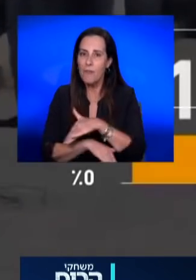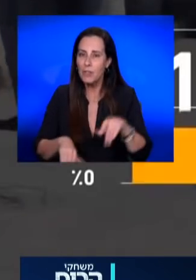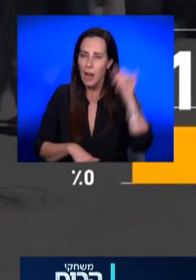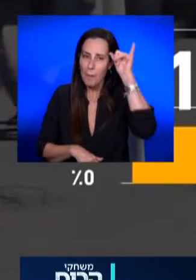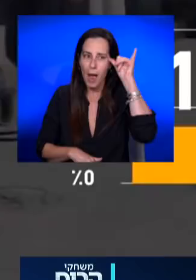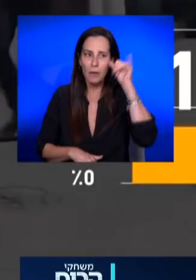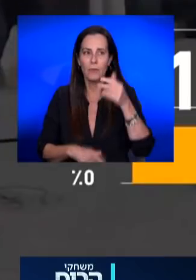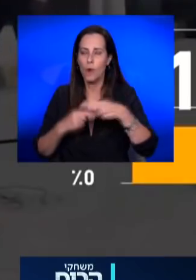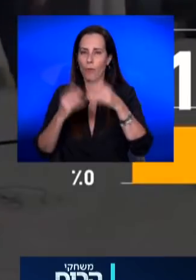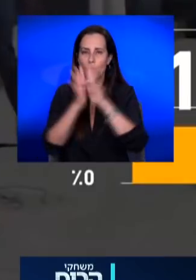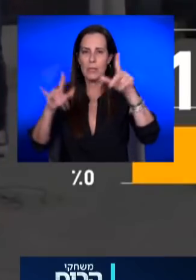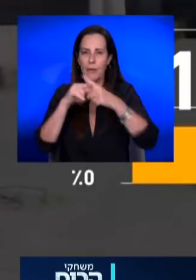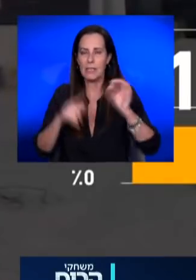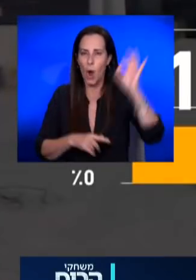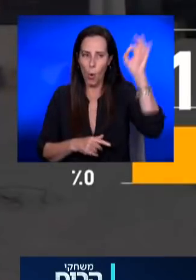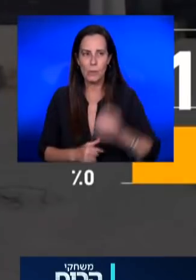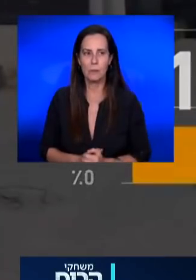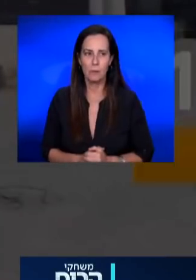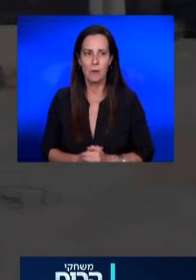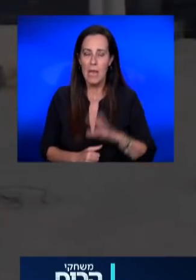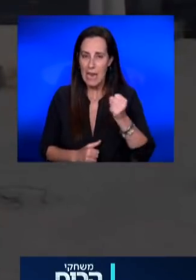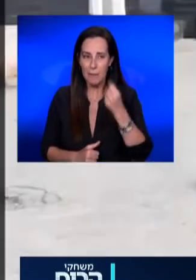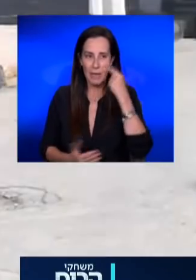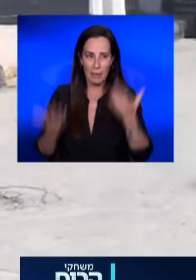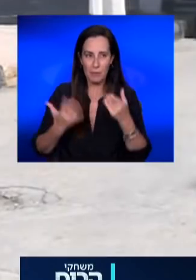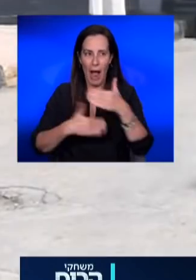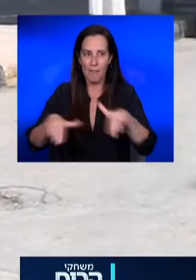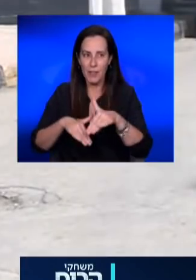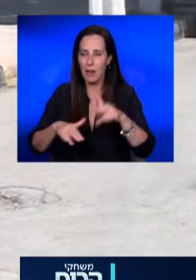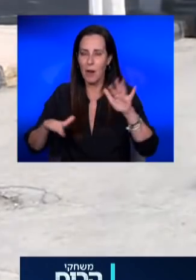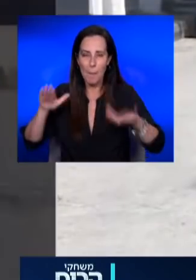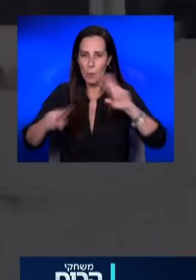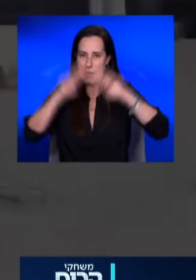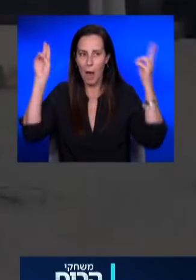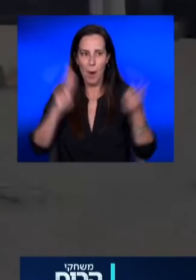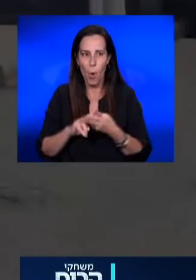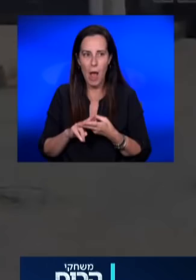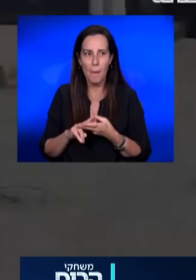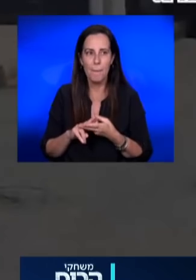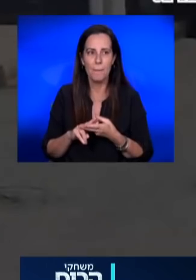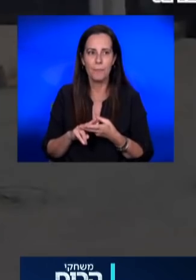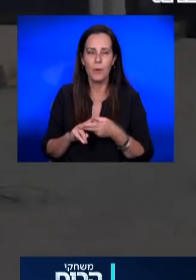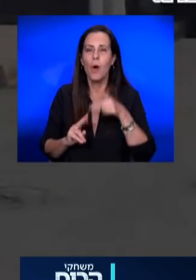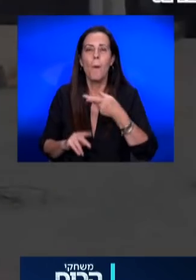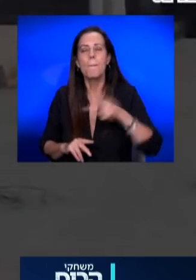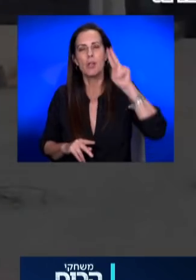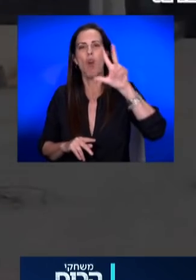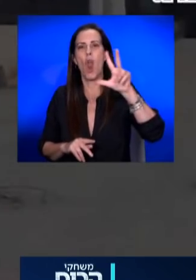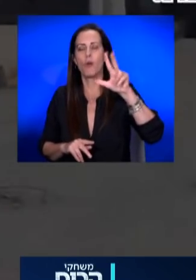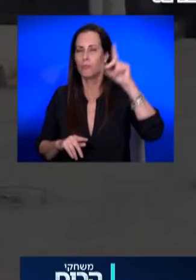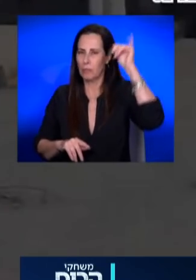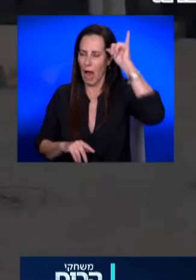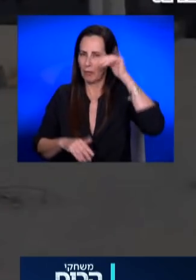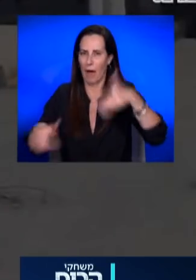الأردن 18.5%. إذا ما قارنا هذه النسبة بالمعدل الطبيعي العالمي للبطالة فهي أعلى بثلاثة